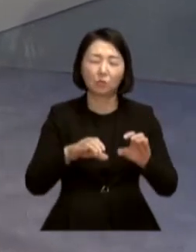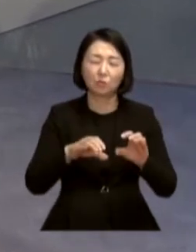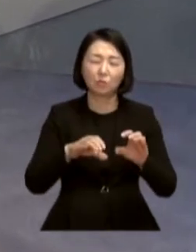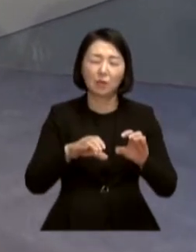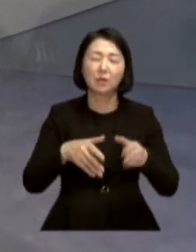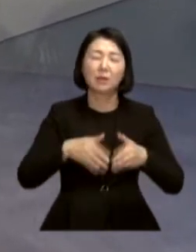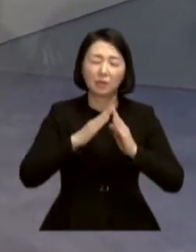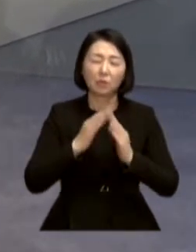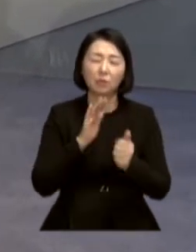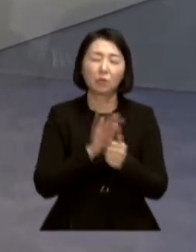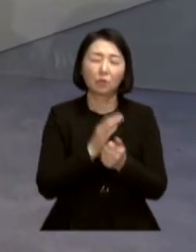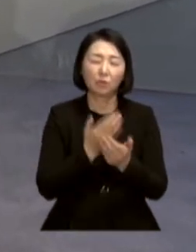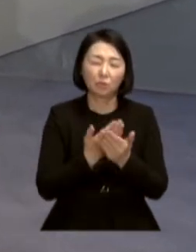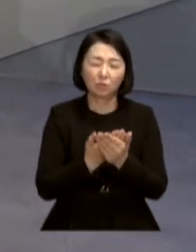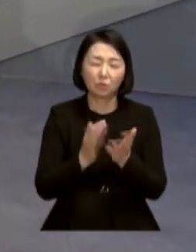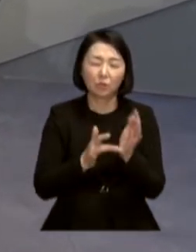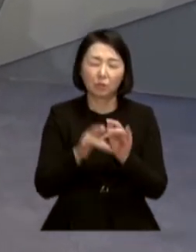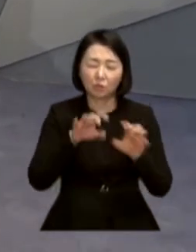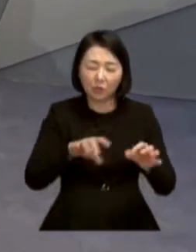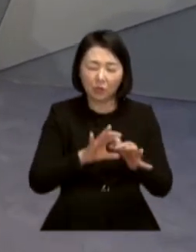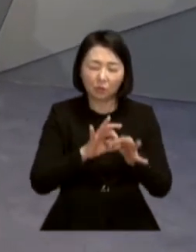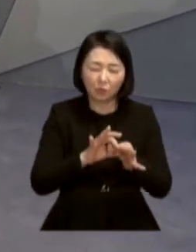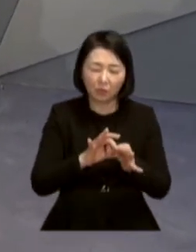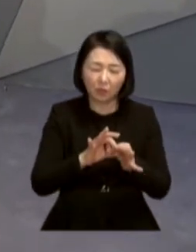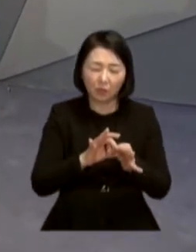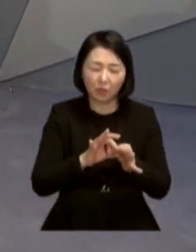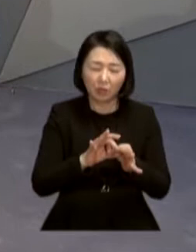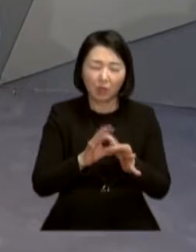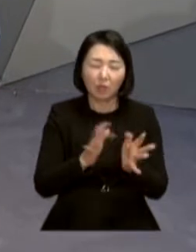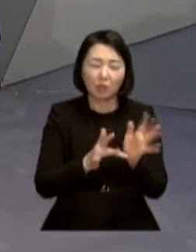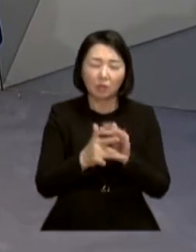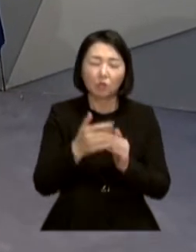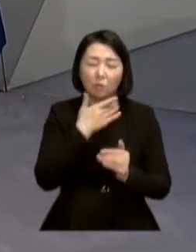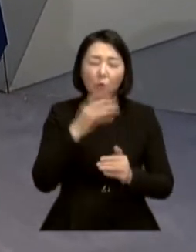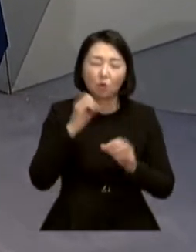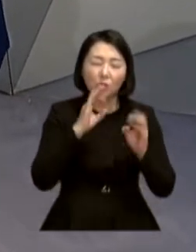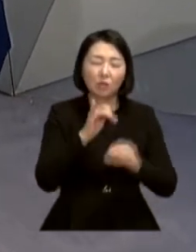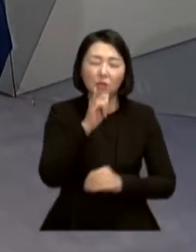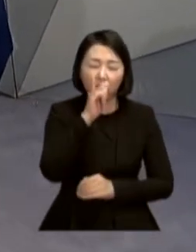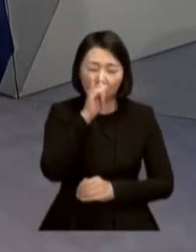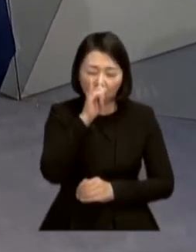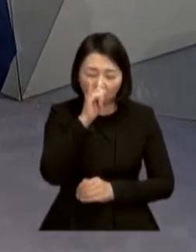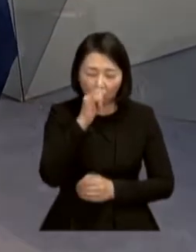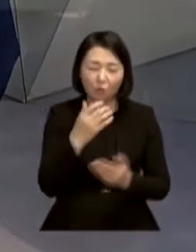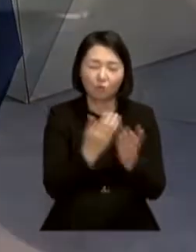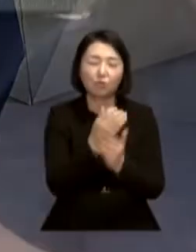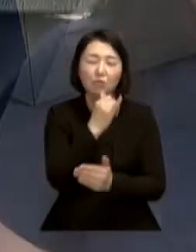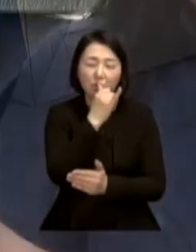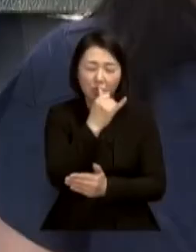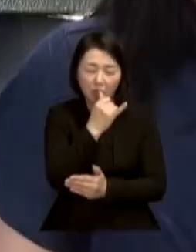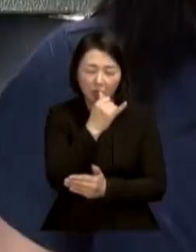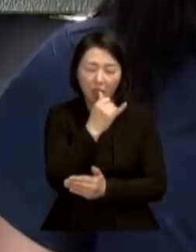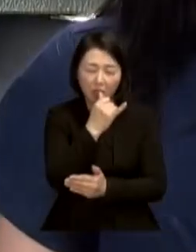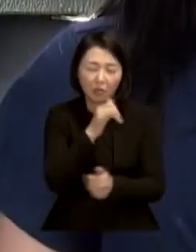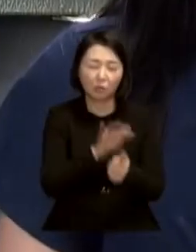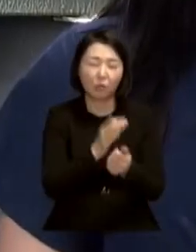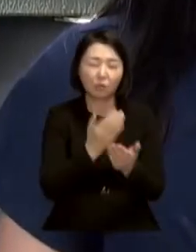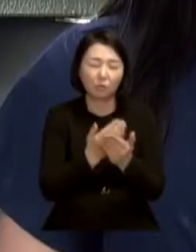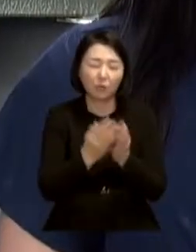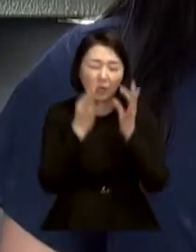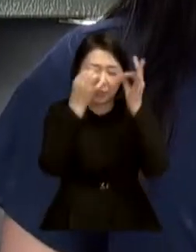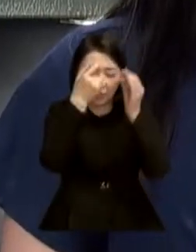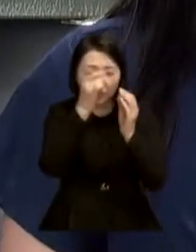복음이 전해지는 놀라운 역사가 일어나게 도와주시옵소서. 하나님, 또한 간절히 기도하는 것은 그곳에 하나님 한 영혼 한 영혼을 놓고 기도할